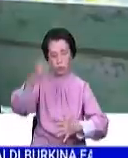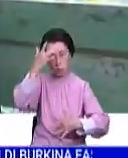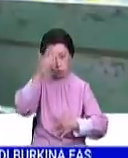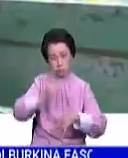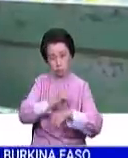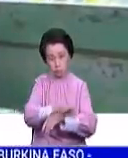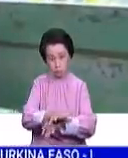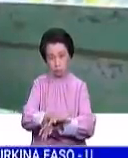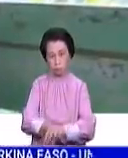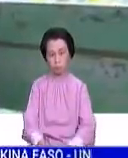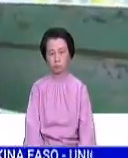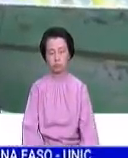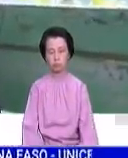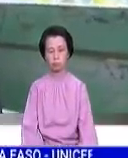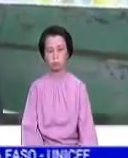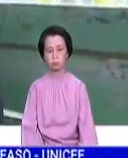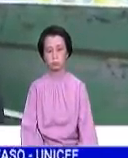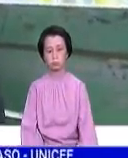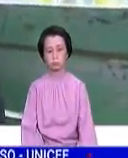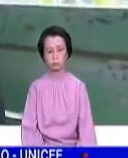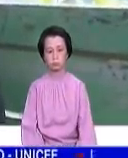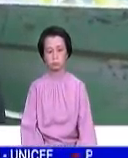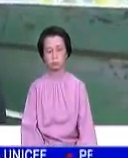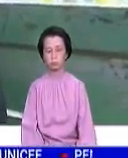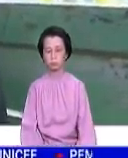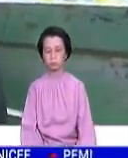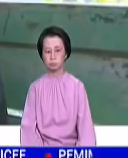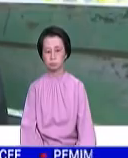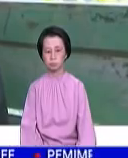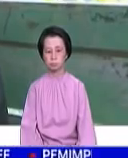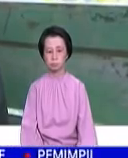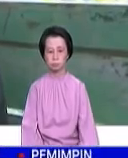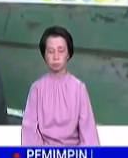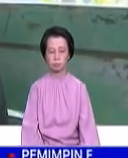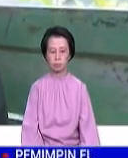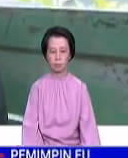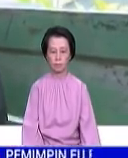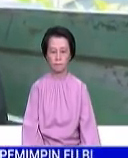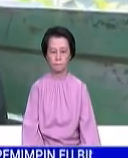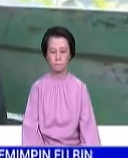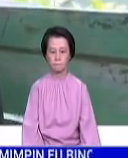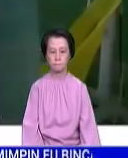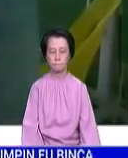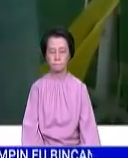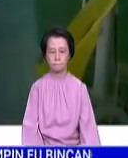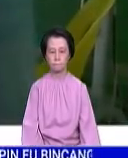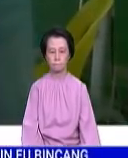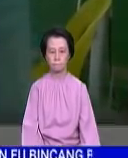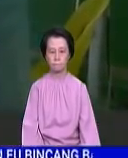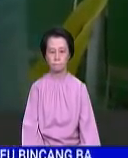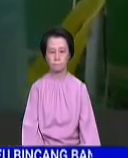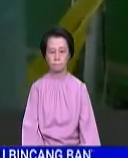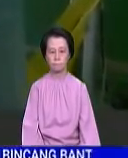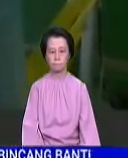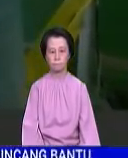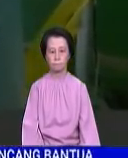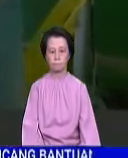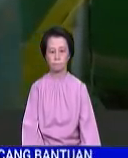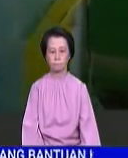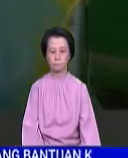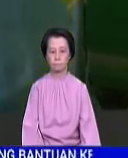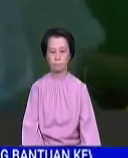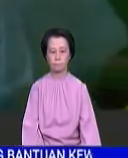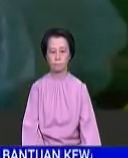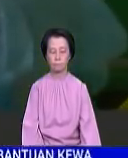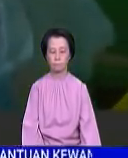jangkitan. Kalau reno, mai tak kaki jarum na vaksin tu, nyonya vaksin tu, bila